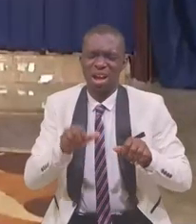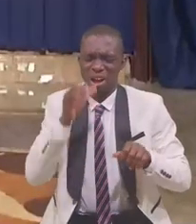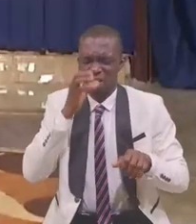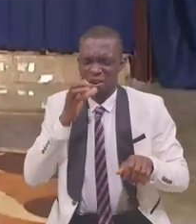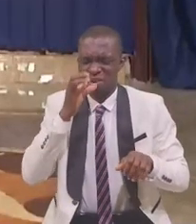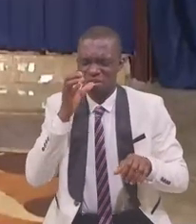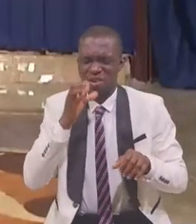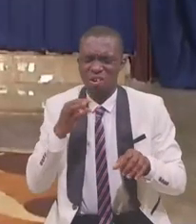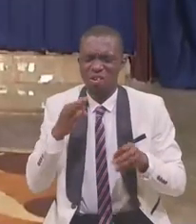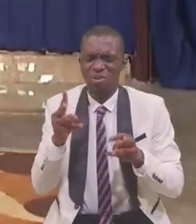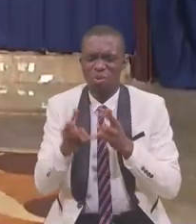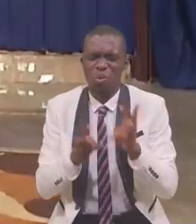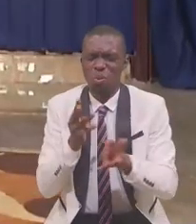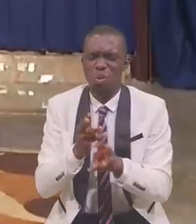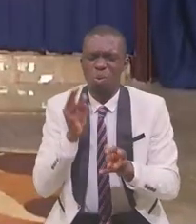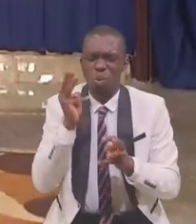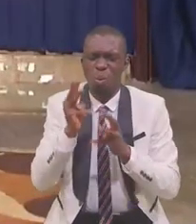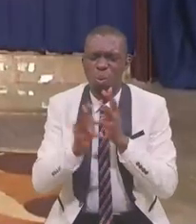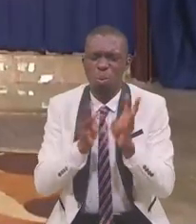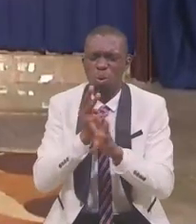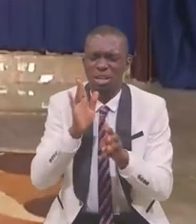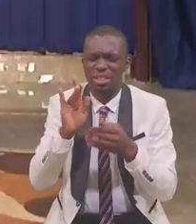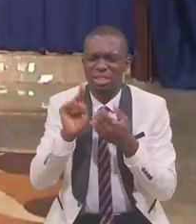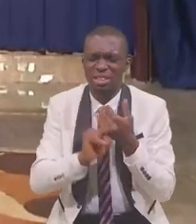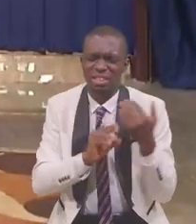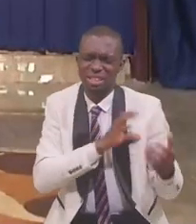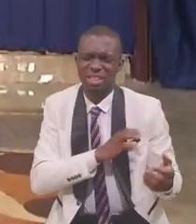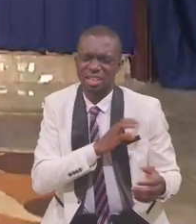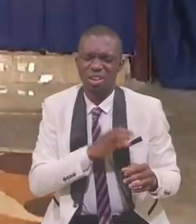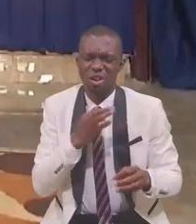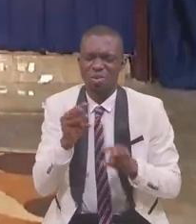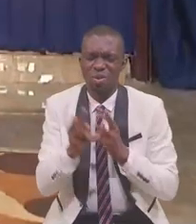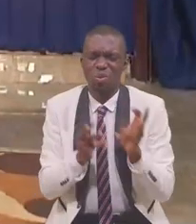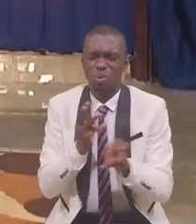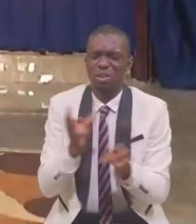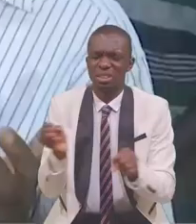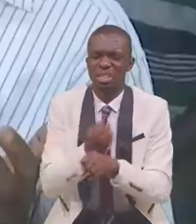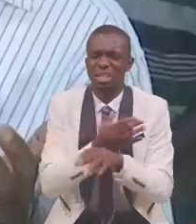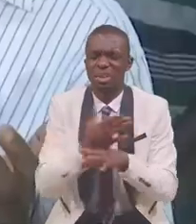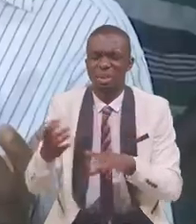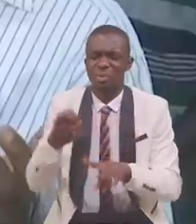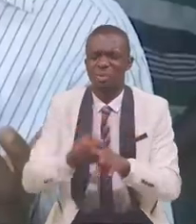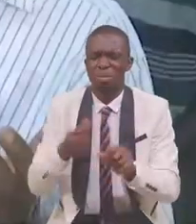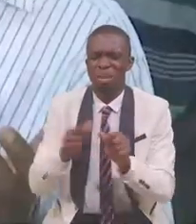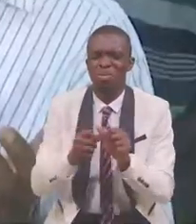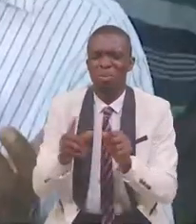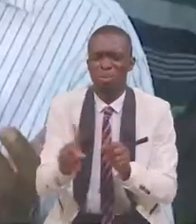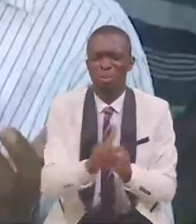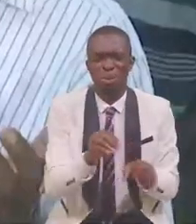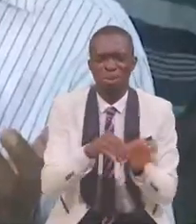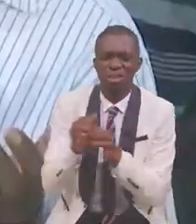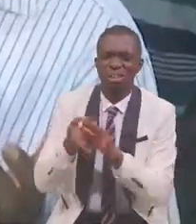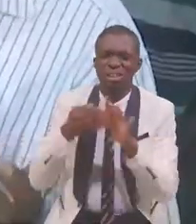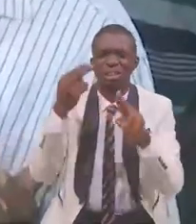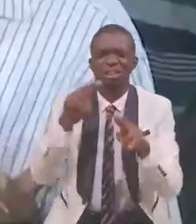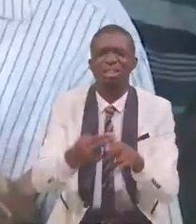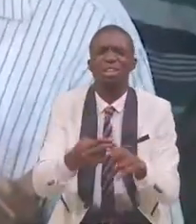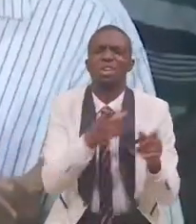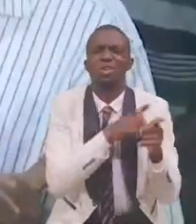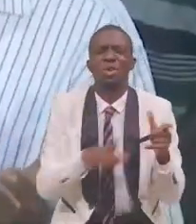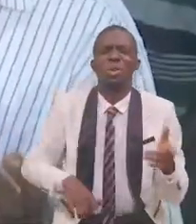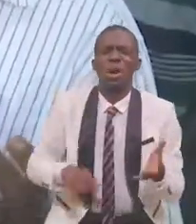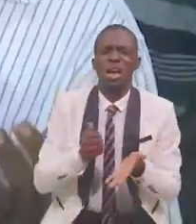du monde, la modernité, les jeux du monde. Seigneur, ôte tout cela de tout le monde au nom de Jésus. Seigneur, aide-nous à